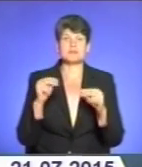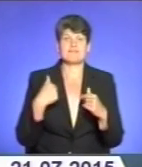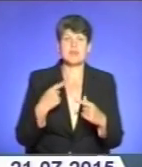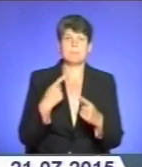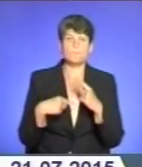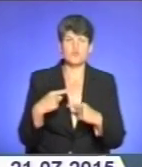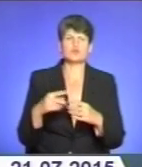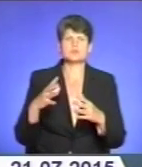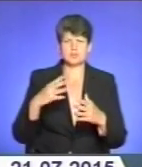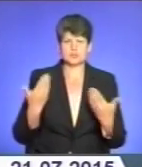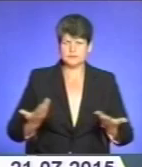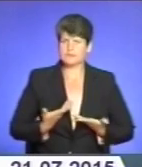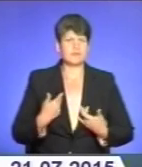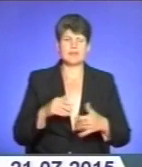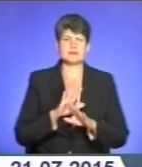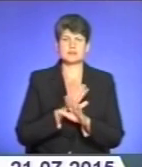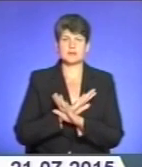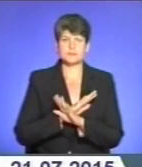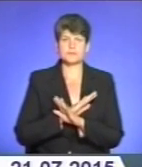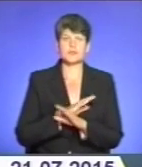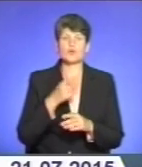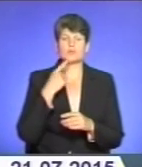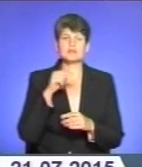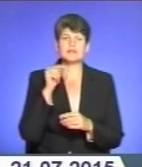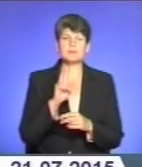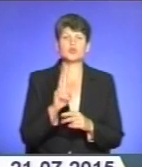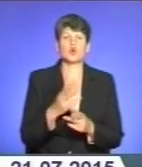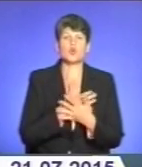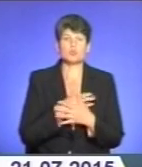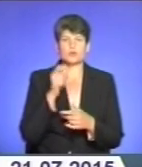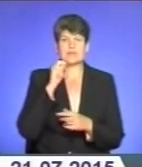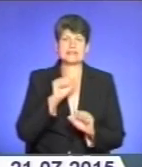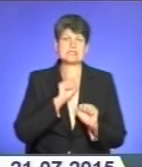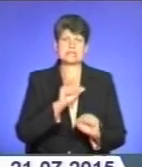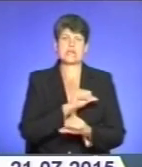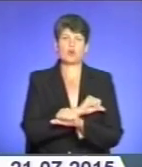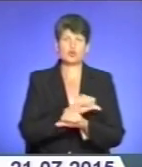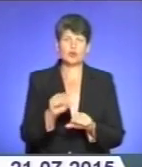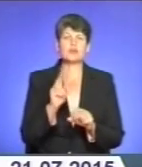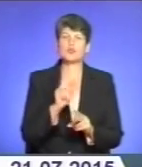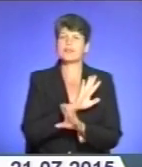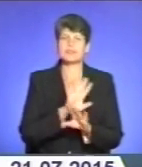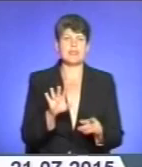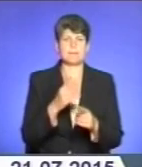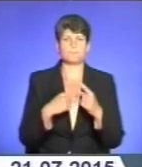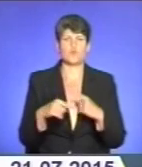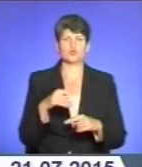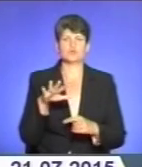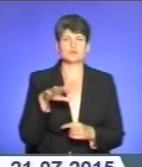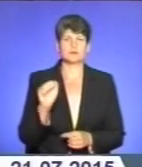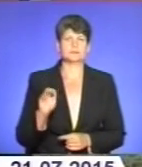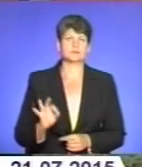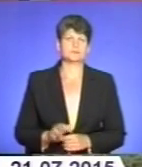не загину». Проект присвячений тим, хто любить Україну, хто захищає її кордони, і тим, хто не повернувся із зони бойових